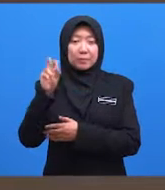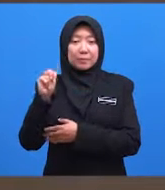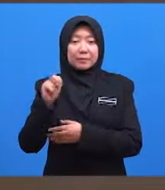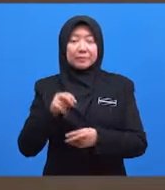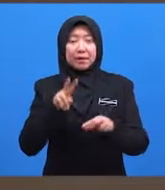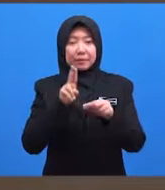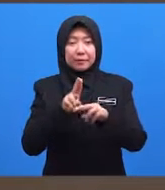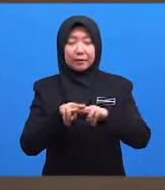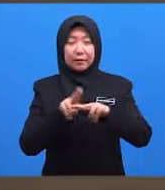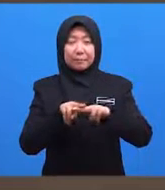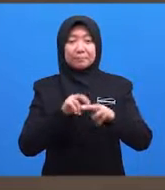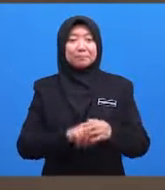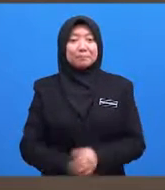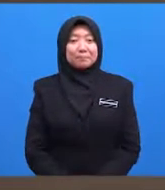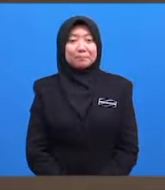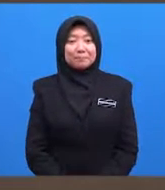dan garam.